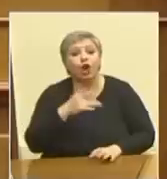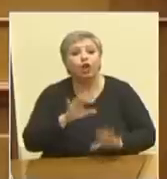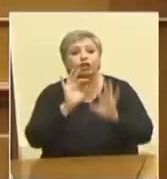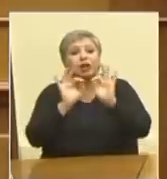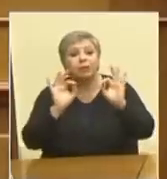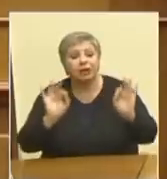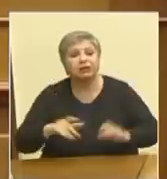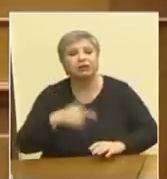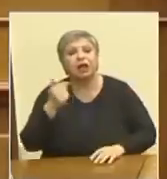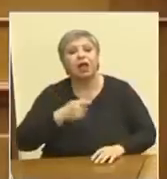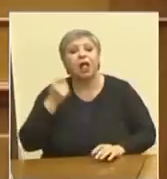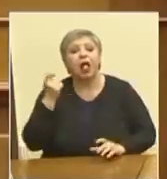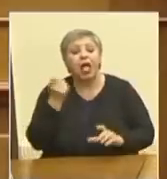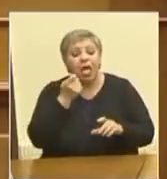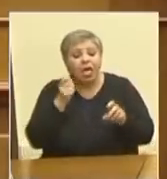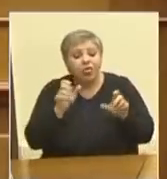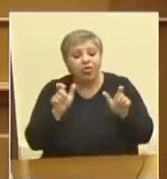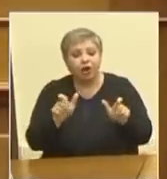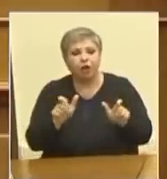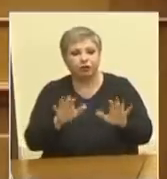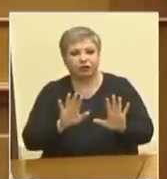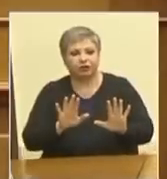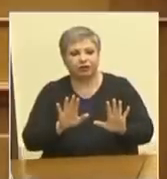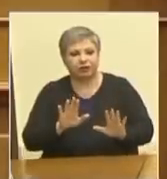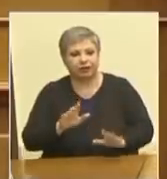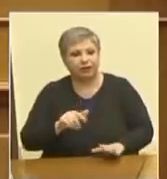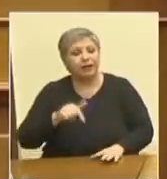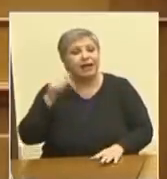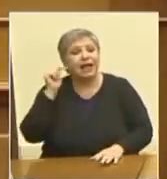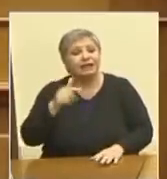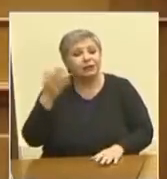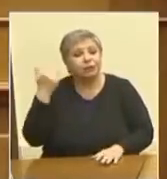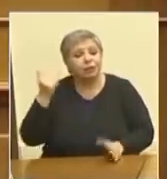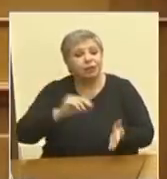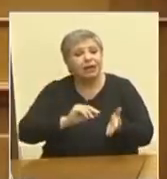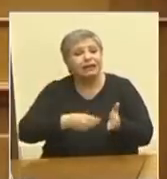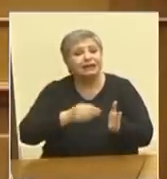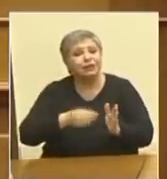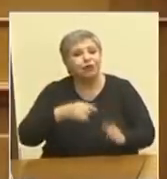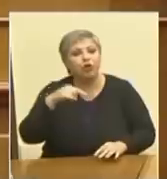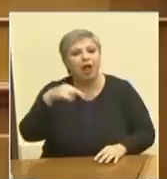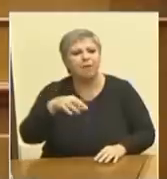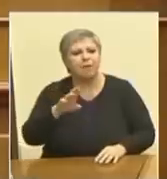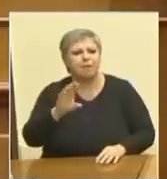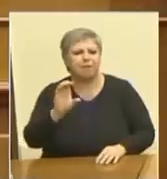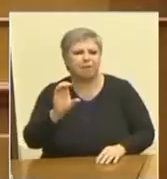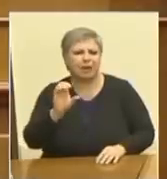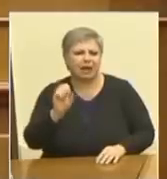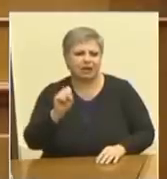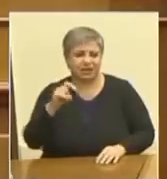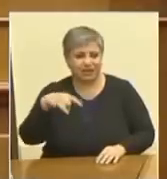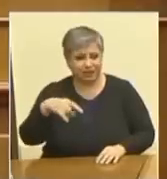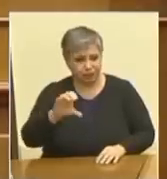τη Συμφωνία των Πρεσπών. Εσείς προκαλέσατε... Πάλι τα ίδια. Αυτά λέτε, αυτά